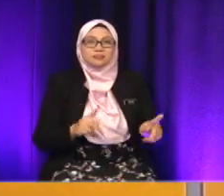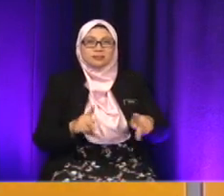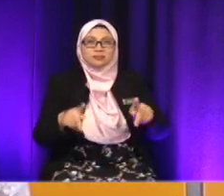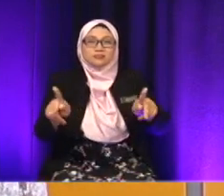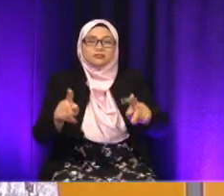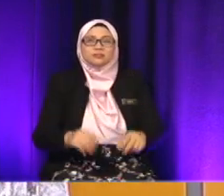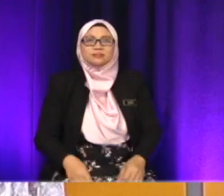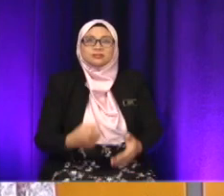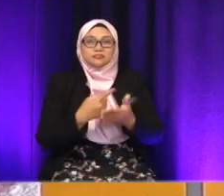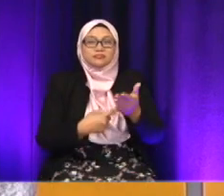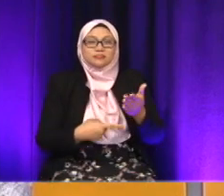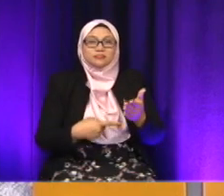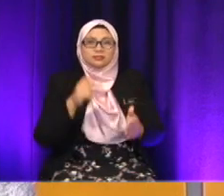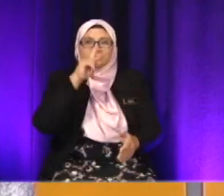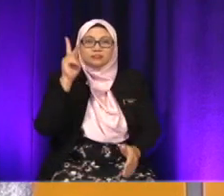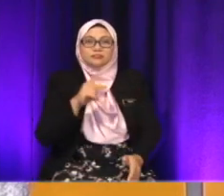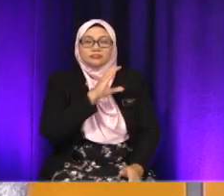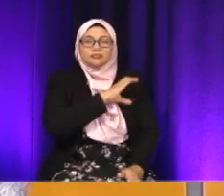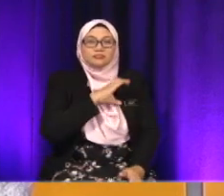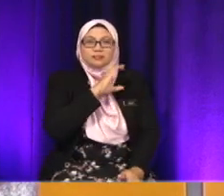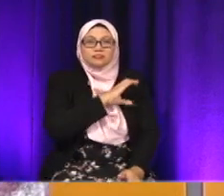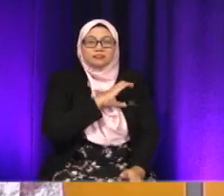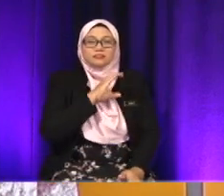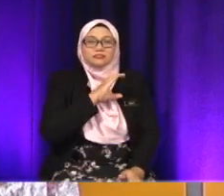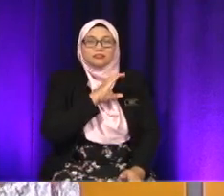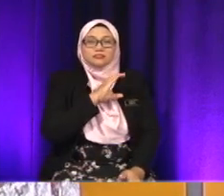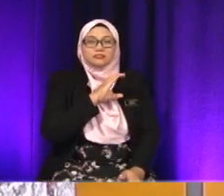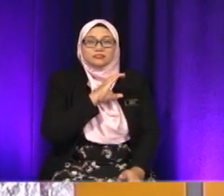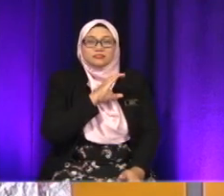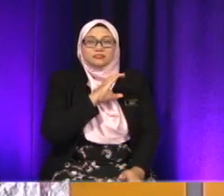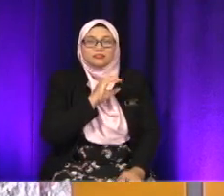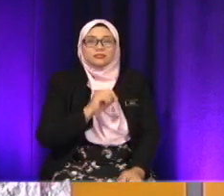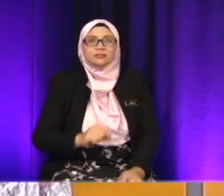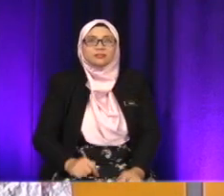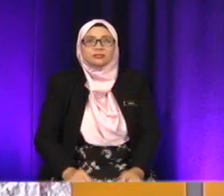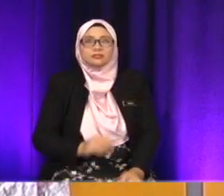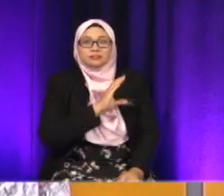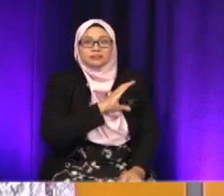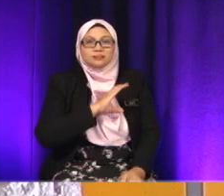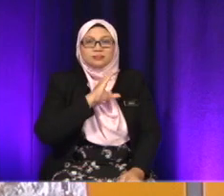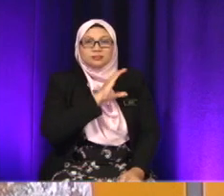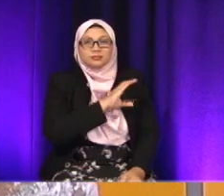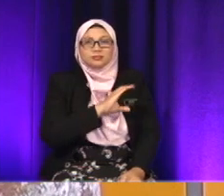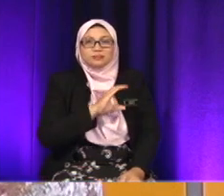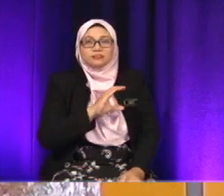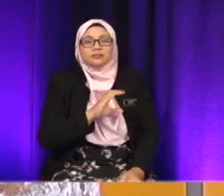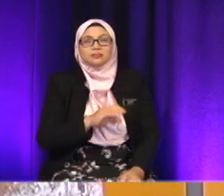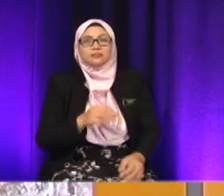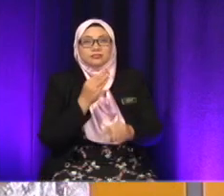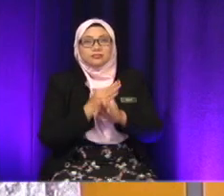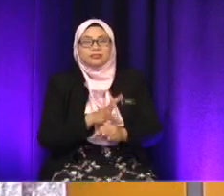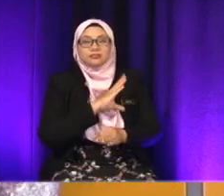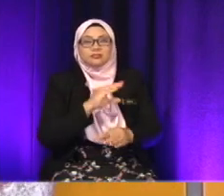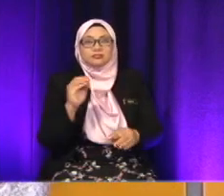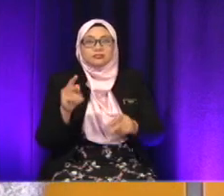ciri-ciri ciri-ciri fungsi dan fungsinya jawab dari segi persamaan dan juga perbedaan